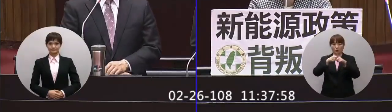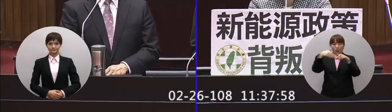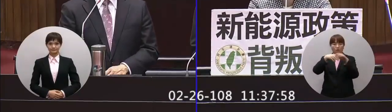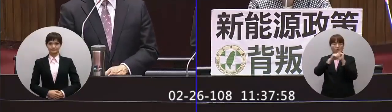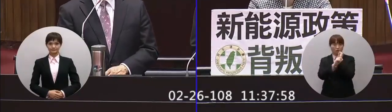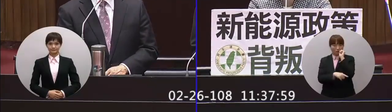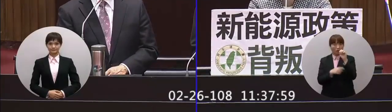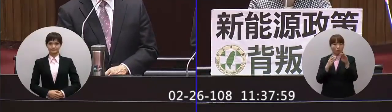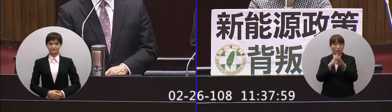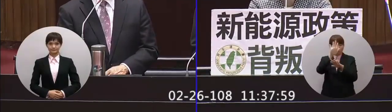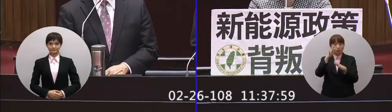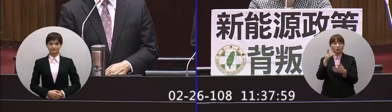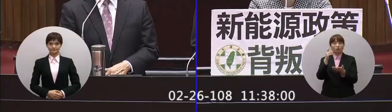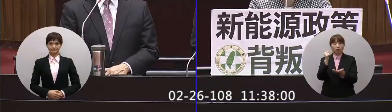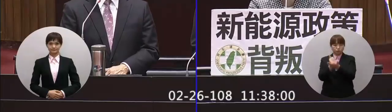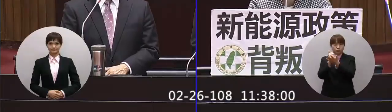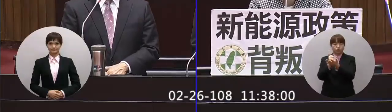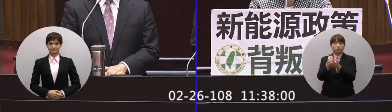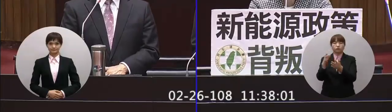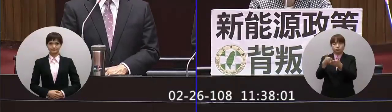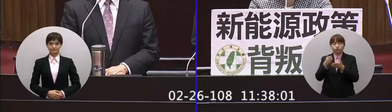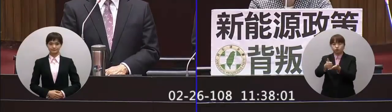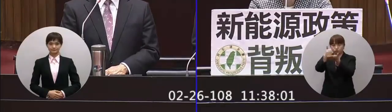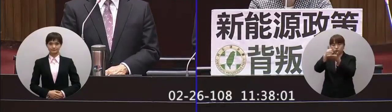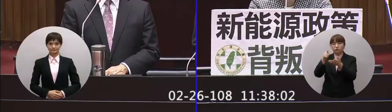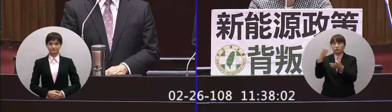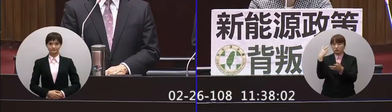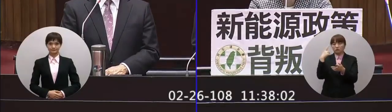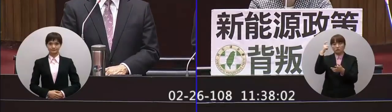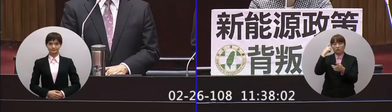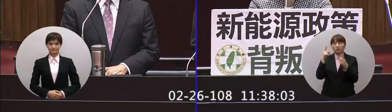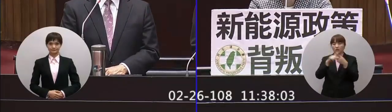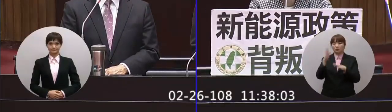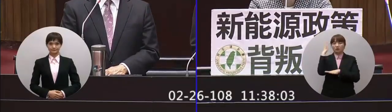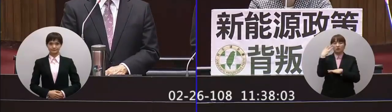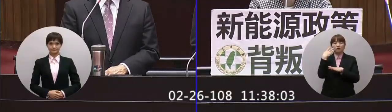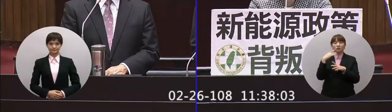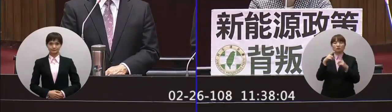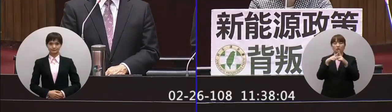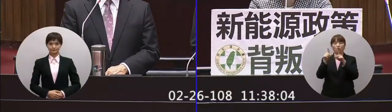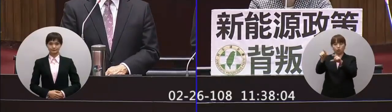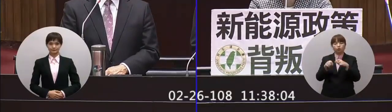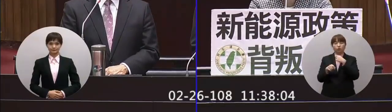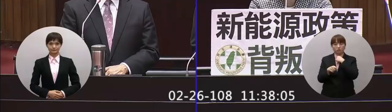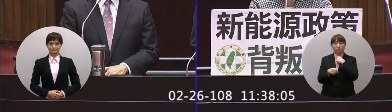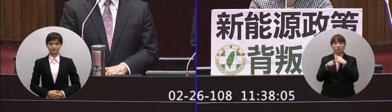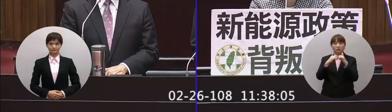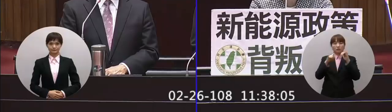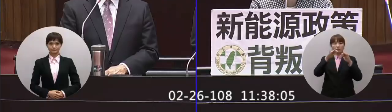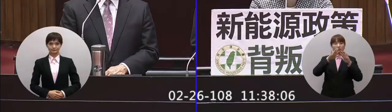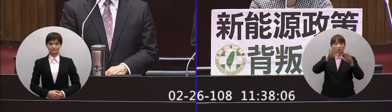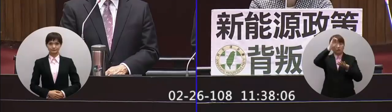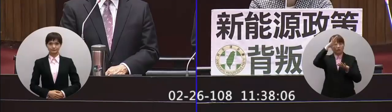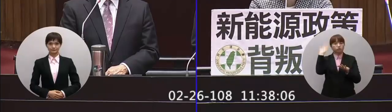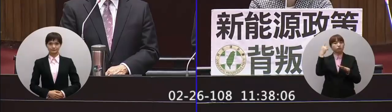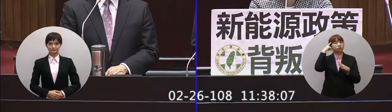法，尊重公投的最新民意，这应该是每一个政治人物该福音的最高价值，这不是也是民进党过去的